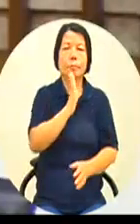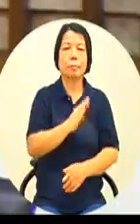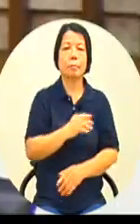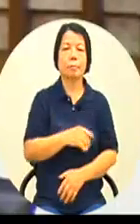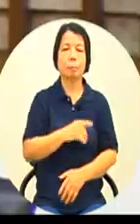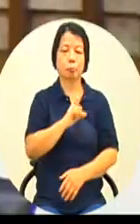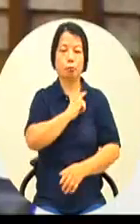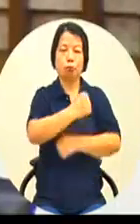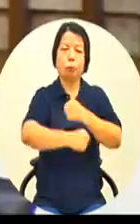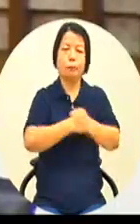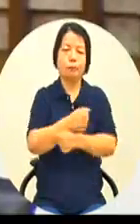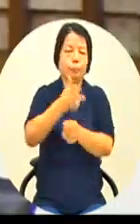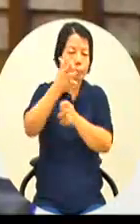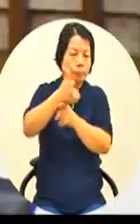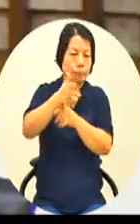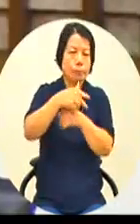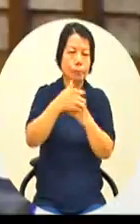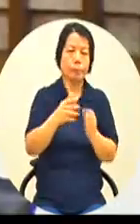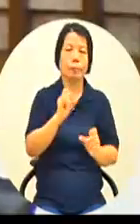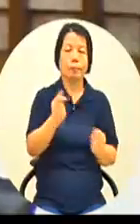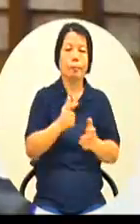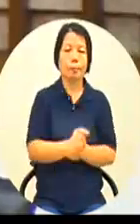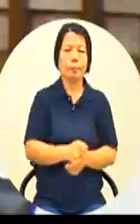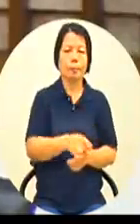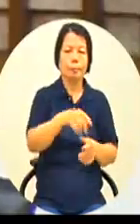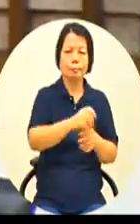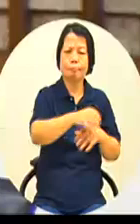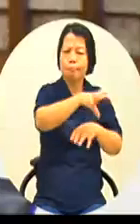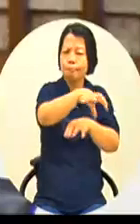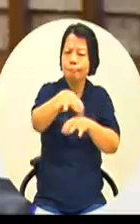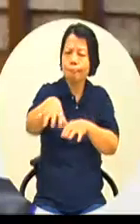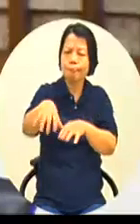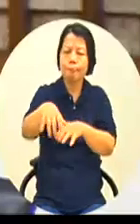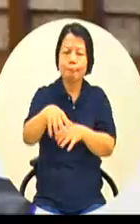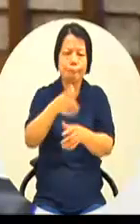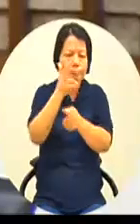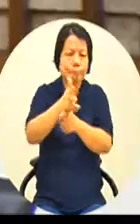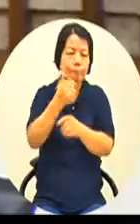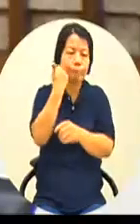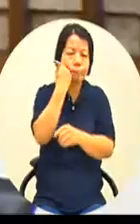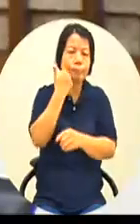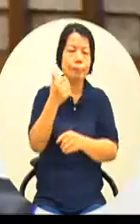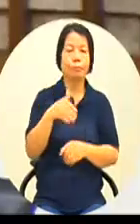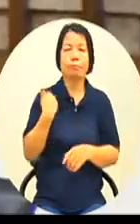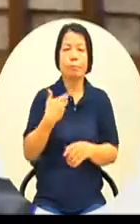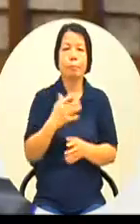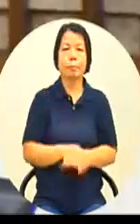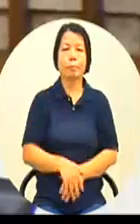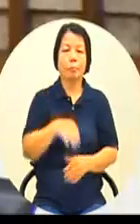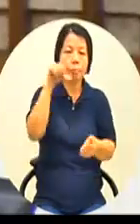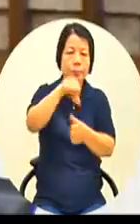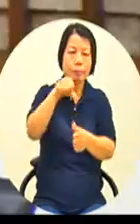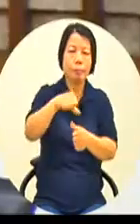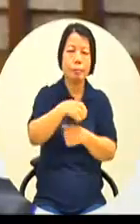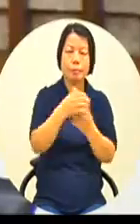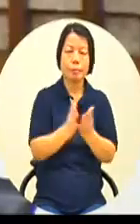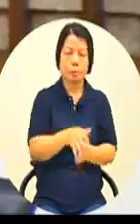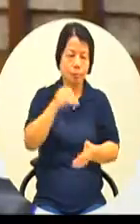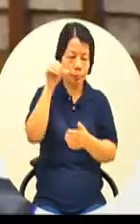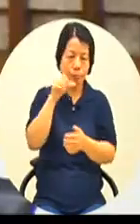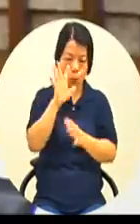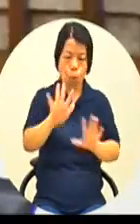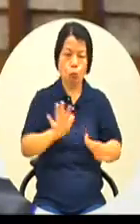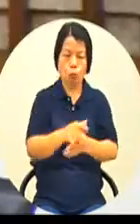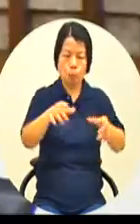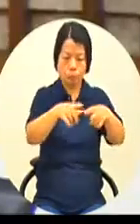爱上，唔知爱共产党来，还是日本来？哪完的呢？起码的红单咧开咧，有人去咧发啦，对